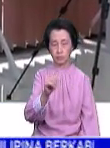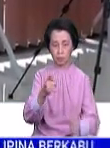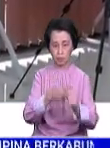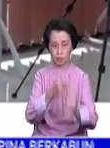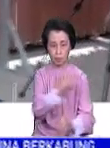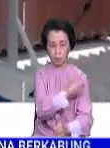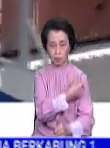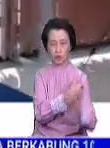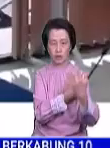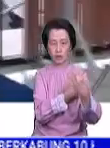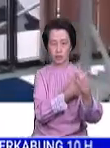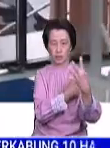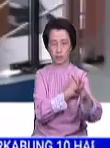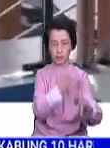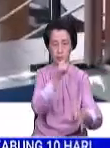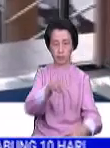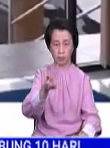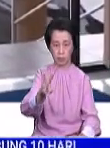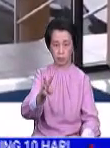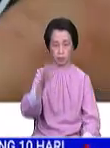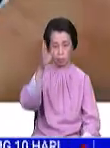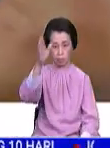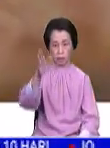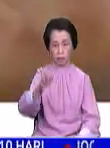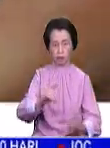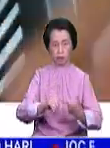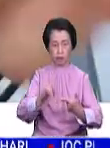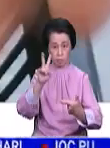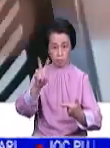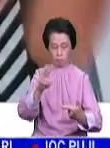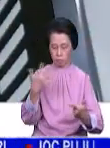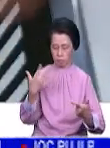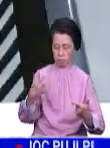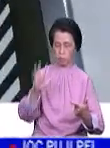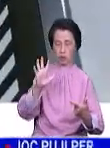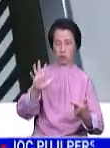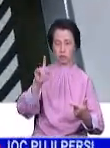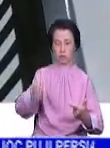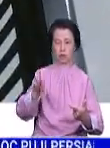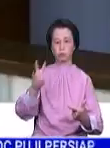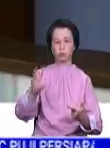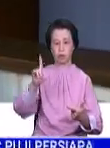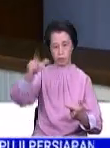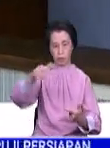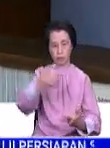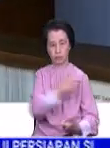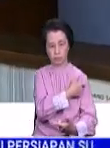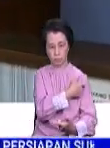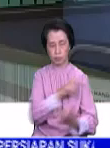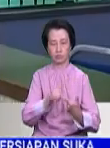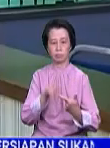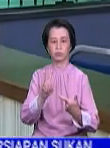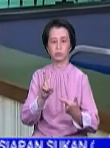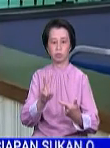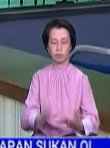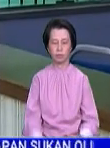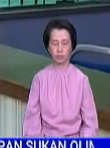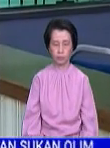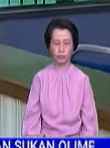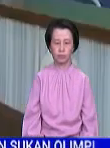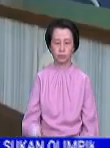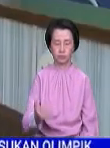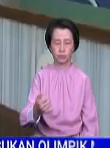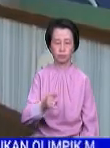pada 14 Jun lepas dan akan melengkapkan dos kedua pada 5 Julai nanti. Pengalaman semasa menerima suntikan dos